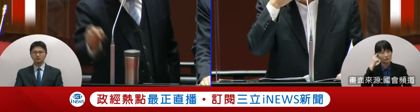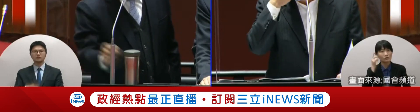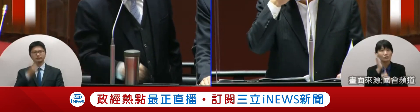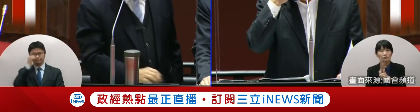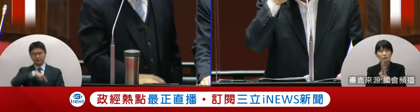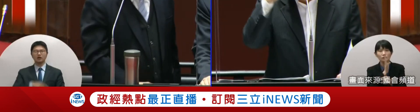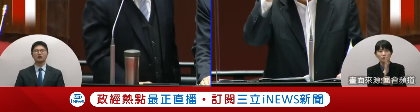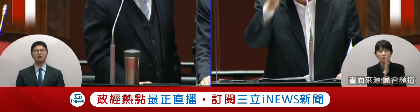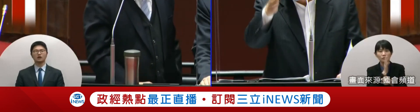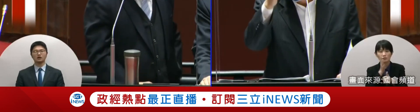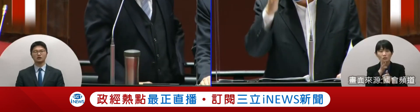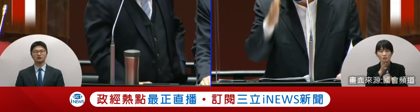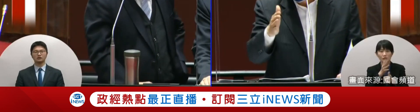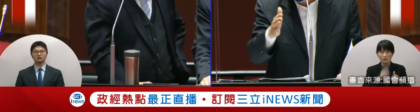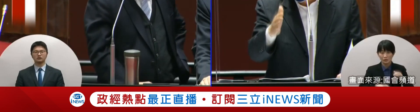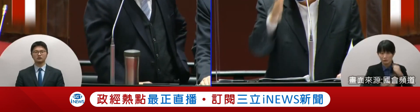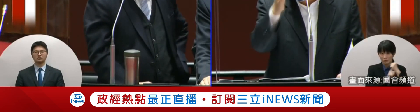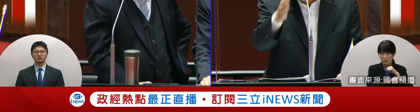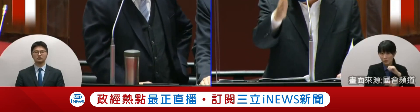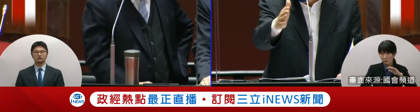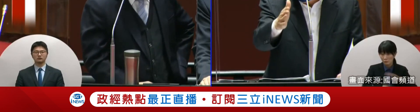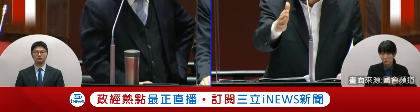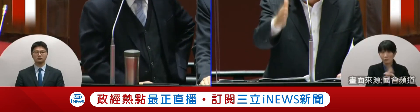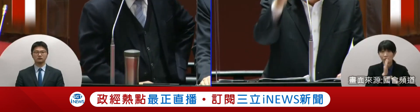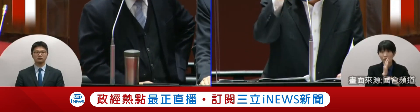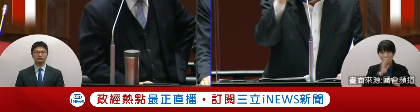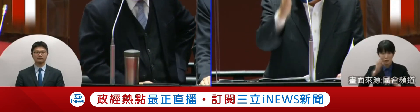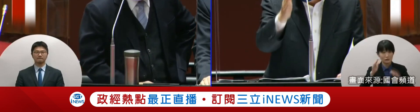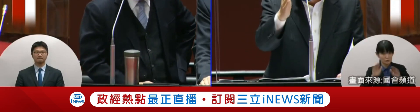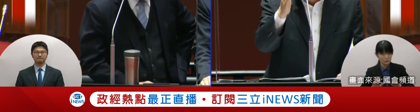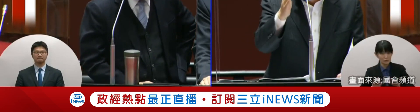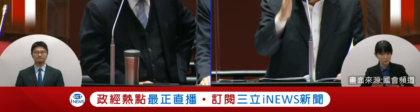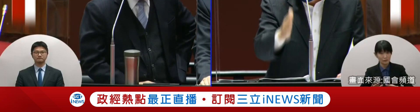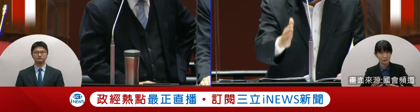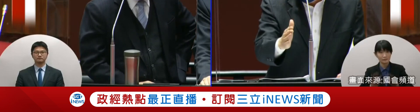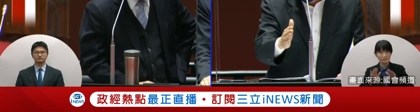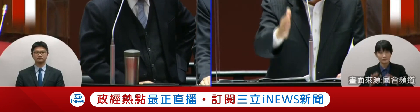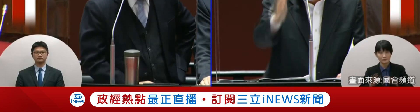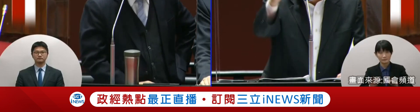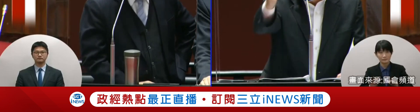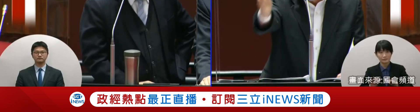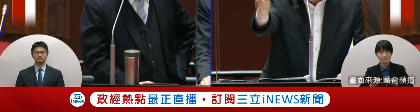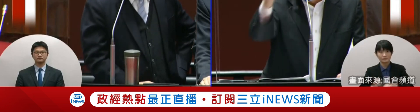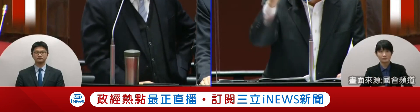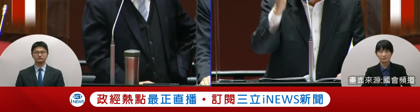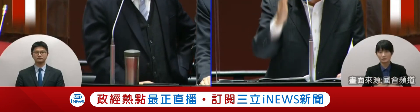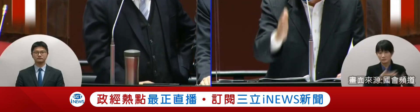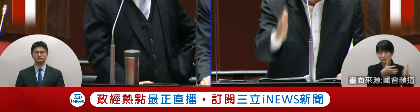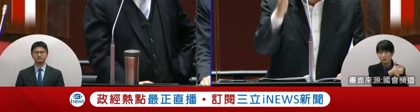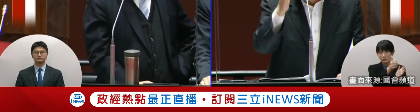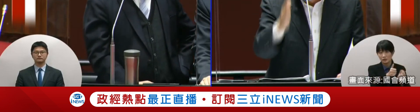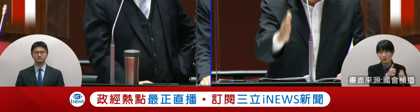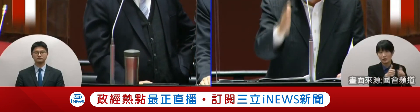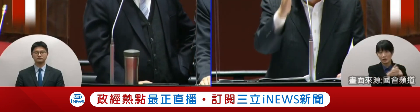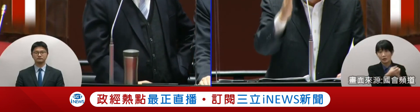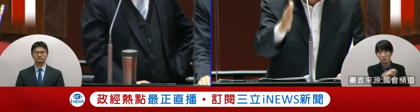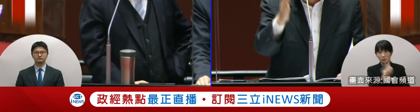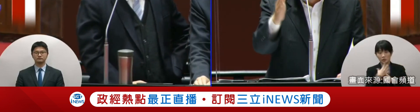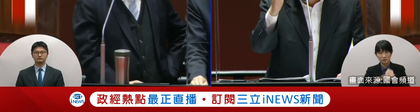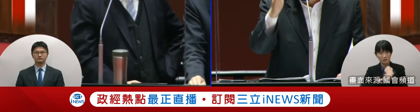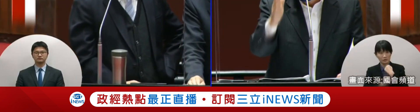状态是。他违反这个法律的时候，可是现在的时候，部长跟我说违反